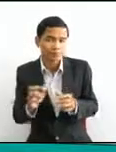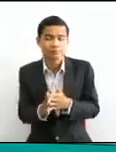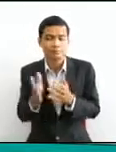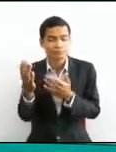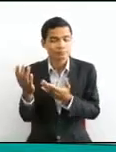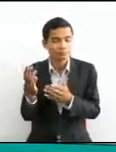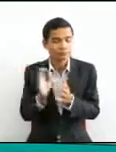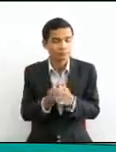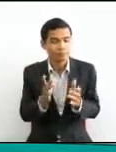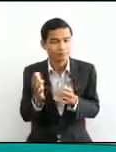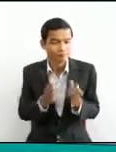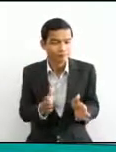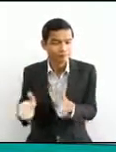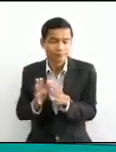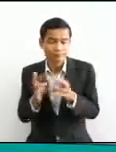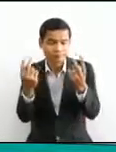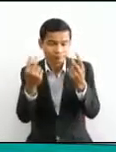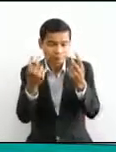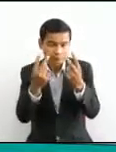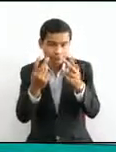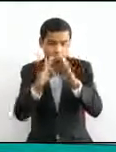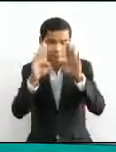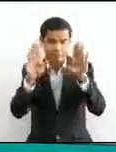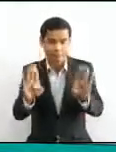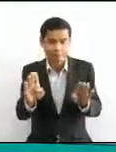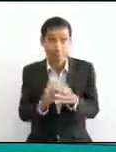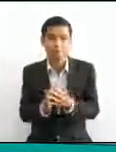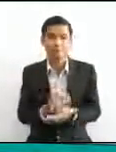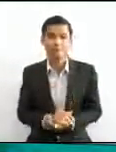lại con trim khốn chẳng tam đang chơi môi nhạc cừu từng ở khnhi nè ta